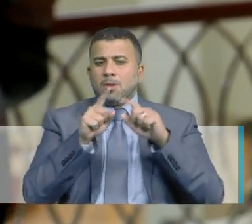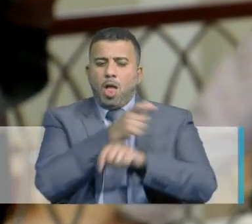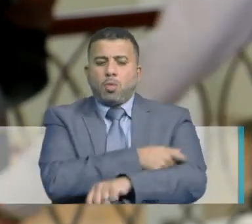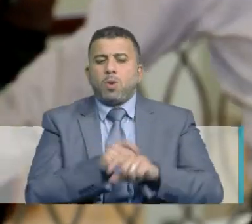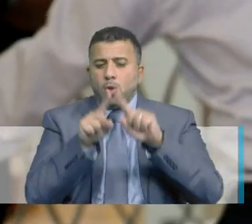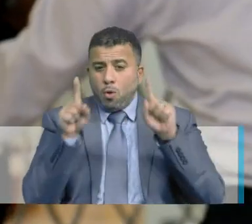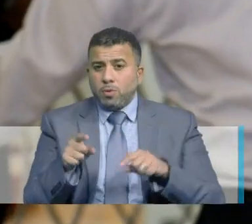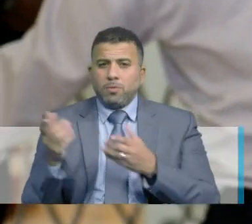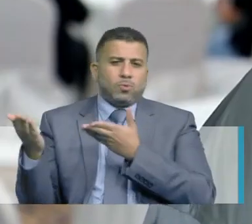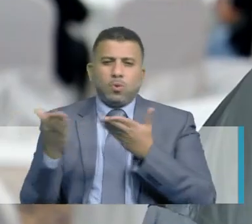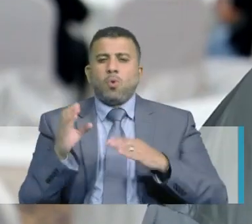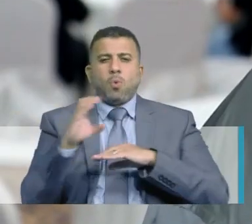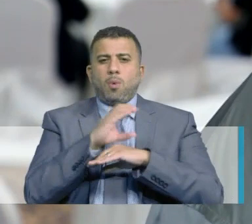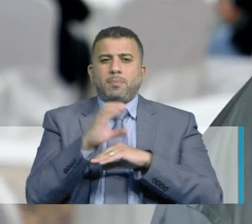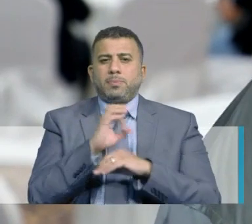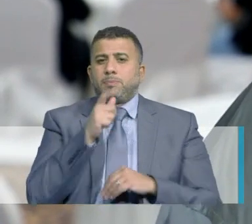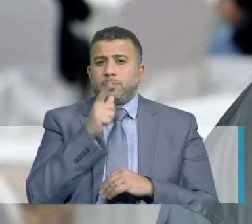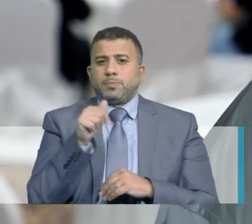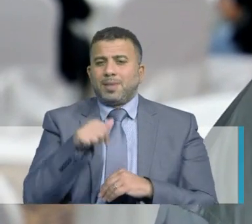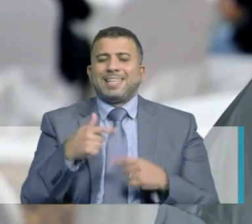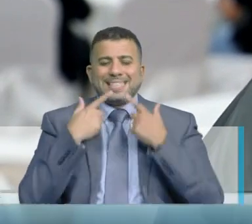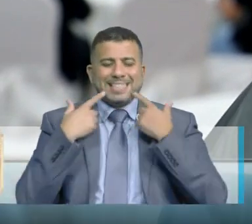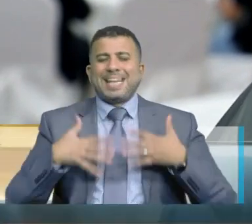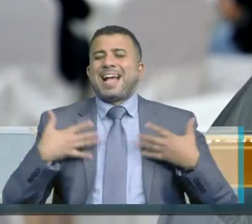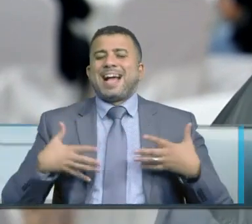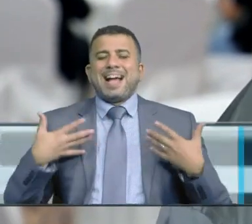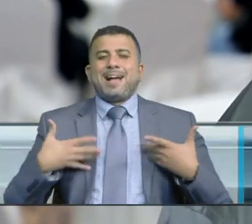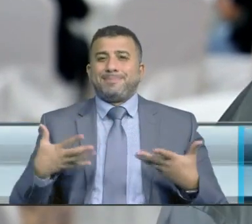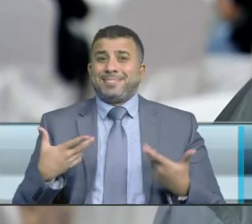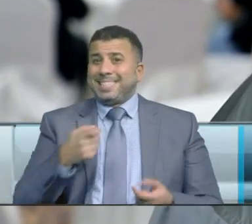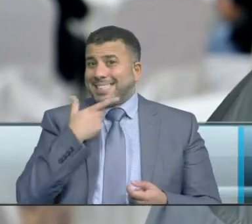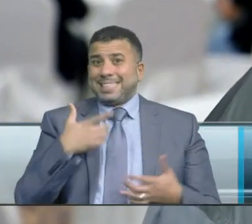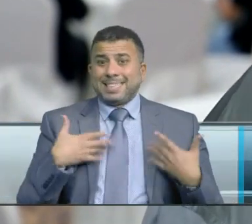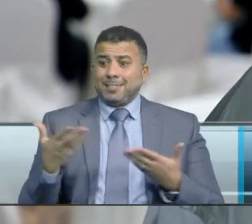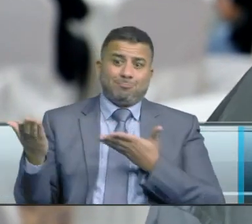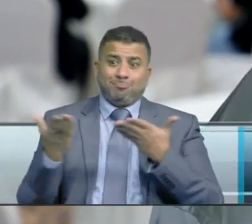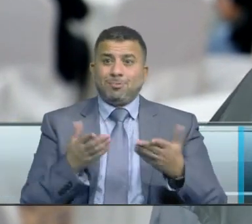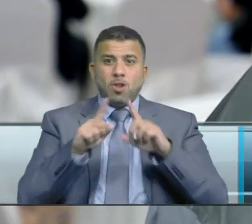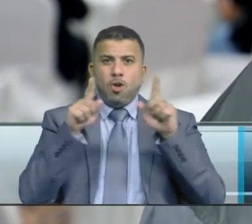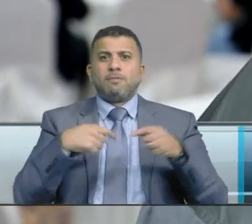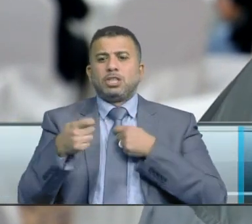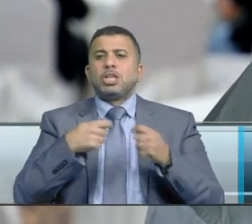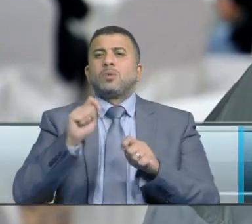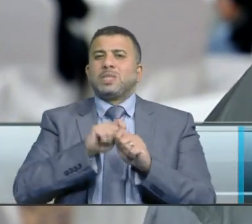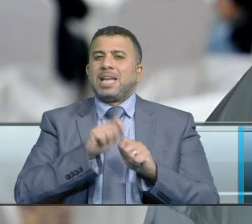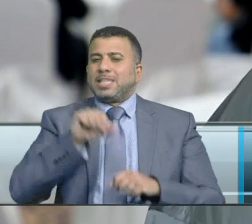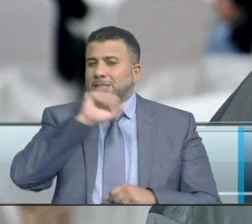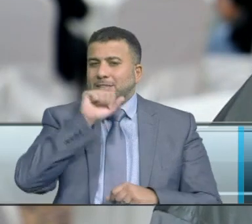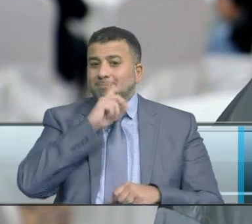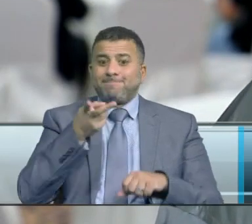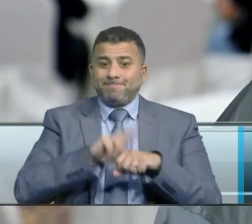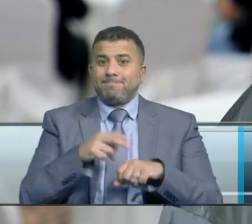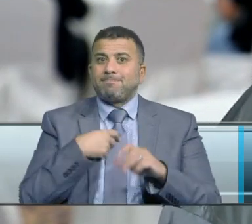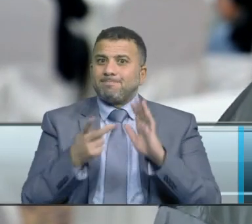والقرنبيين اذهبيت نحن سعداء لزياره غرفه التجاره وصناعه الشارقه مره اخرى